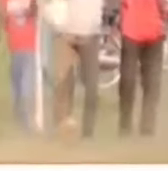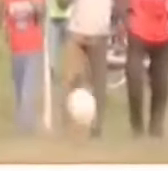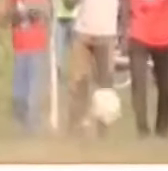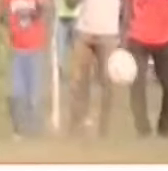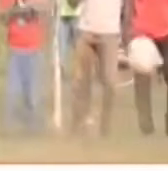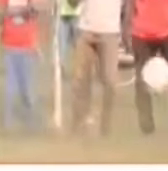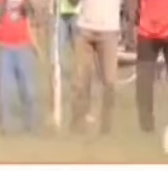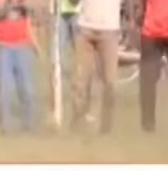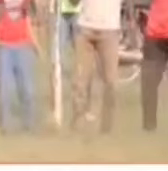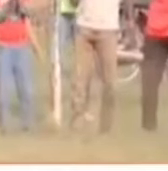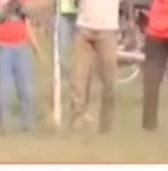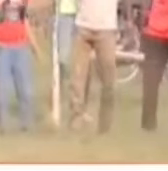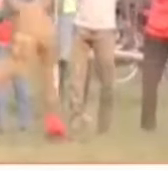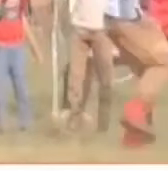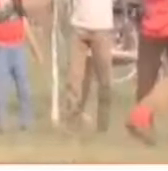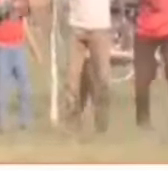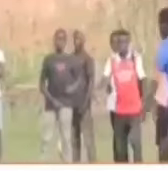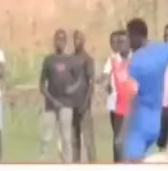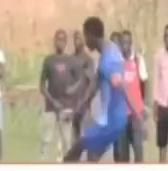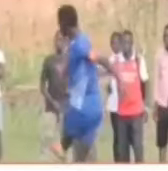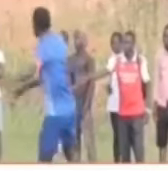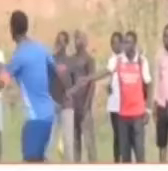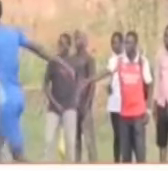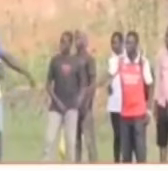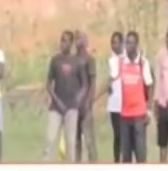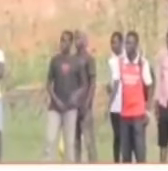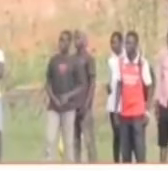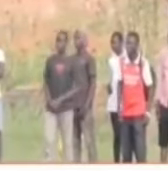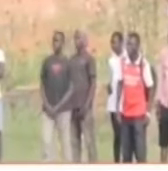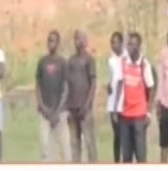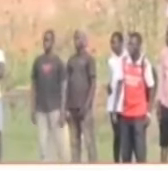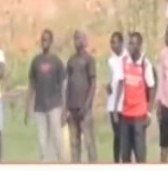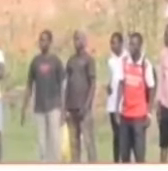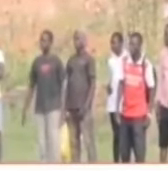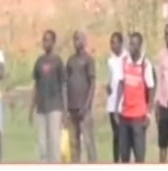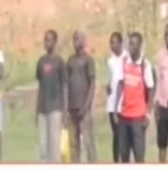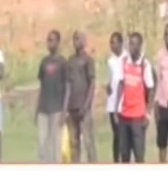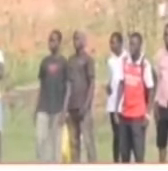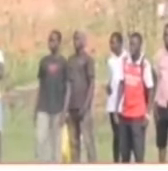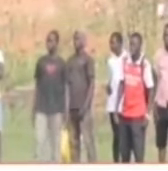Kanyanya yawangudde penalty 5-4 nga bino byonna byabadde ku kisaawe kya Express e Kanyanya.